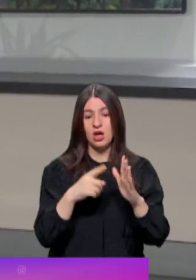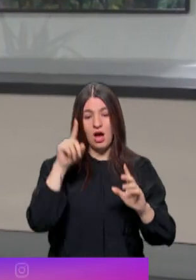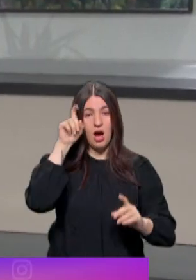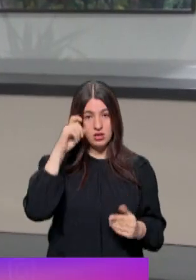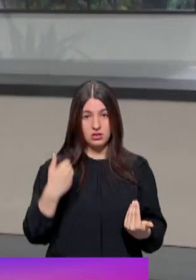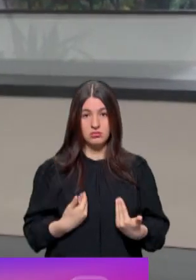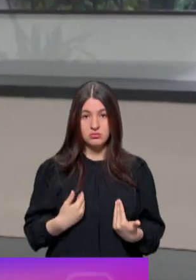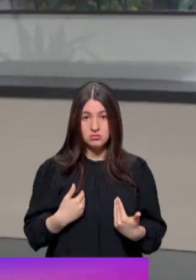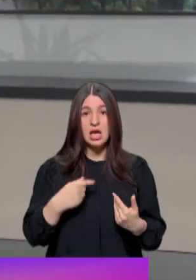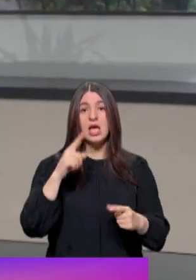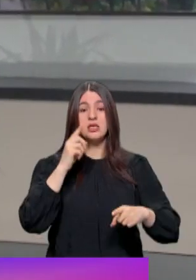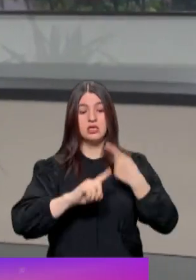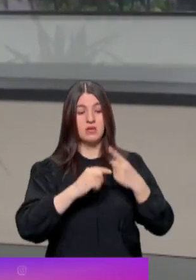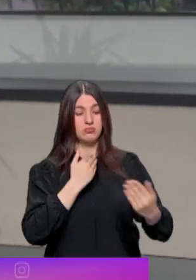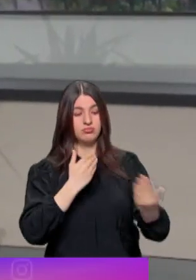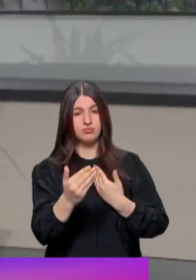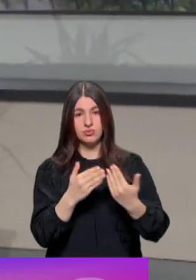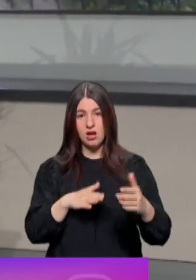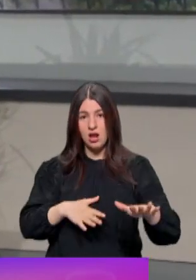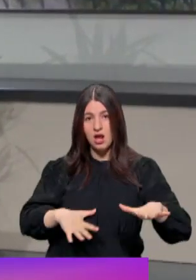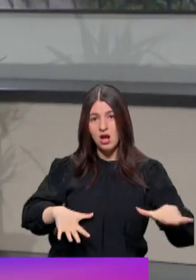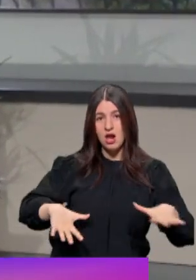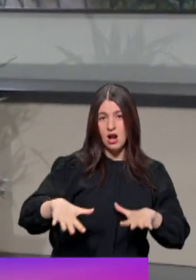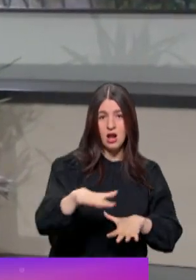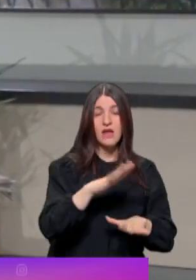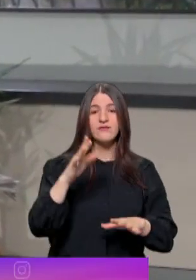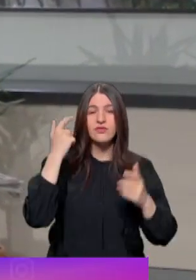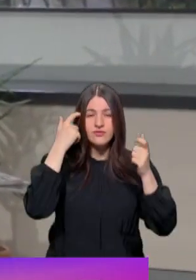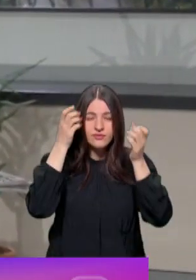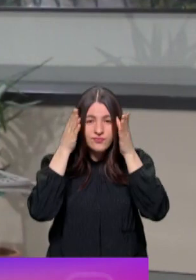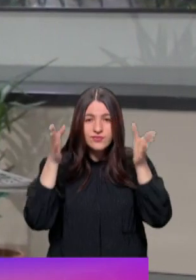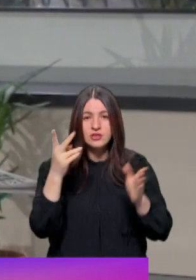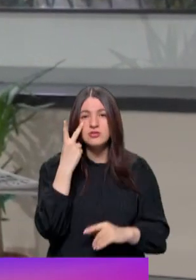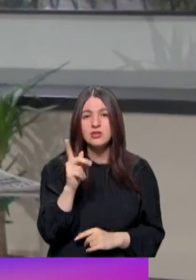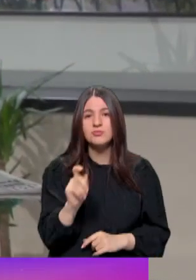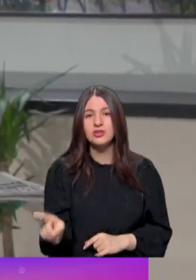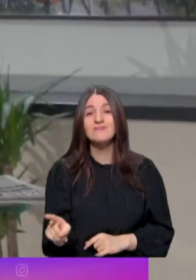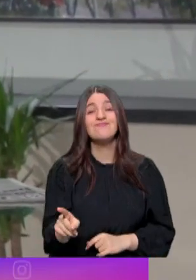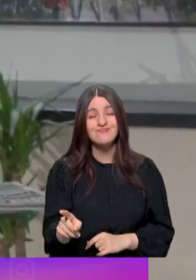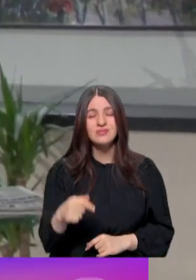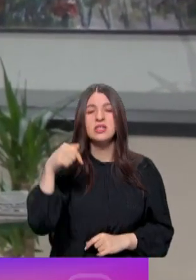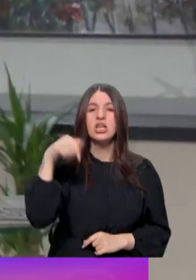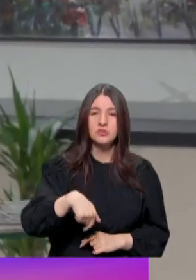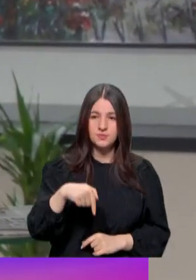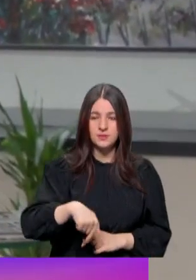akıl, diplomatik manevra kabiliyeti ve vizyonları gösterecektir diyorum. Şimdi